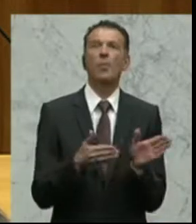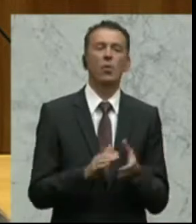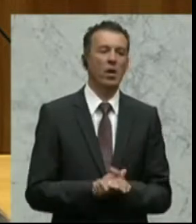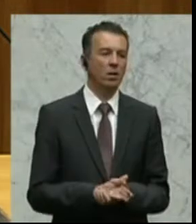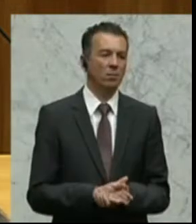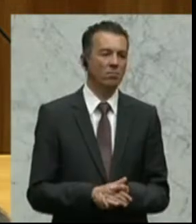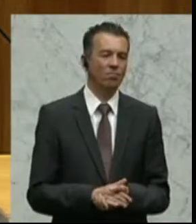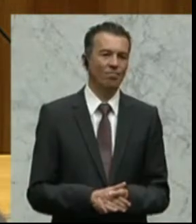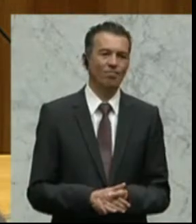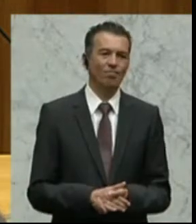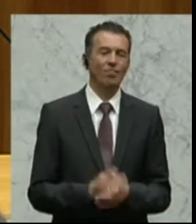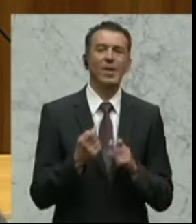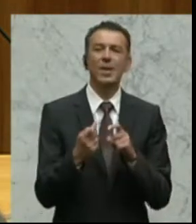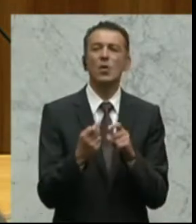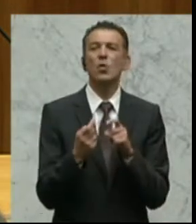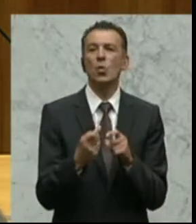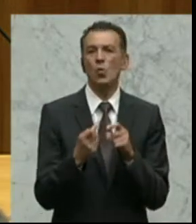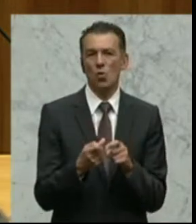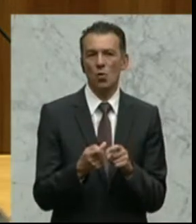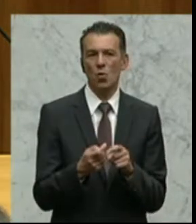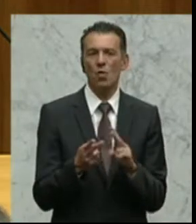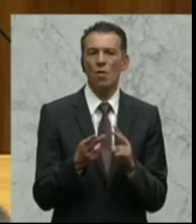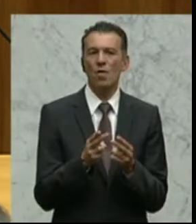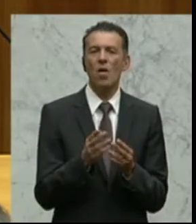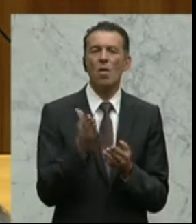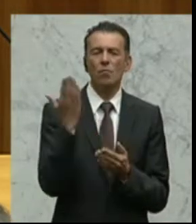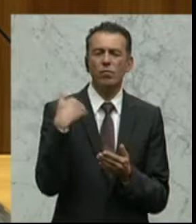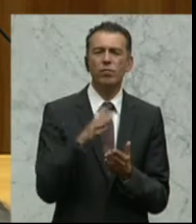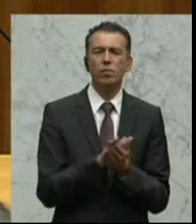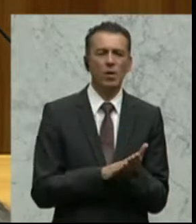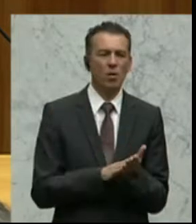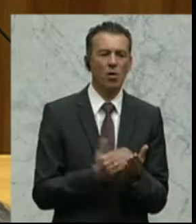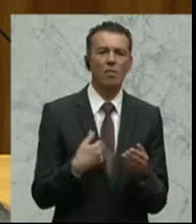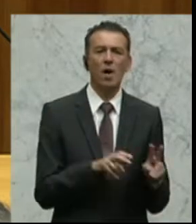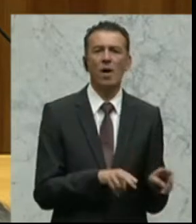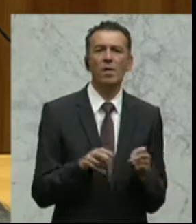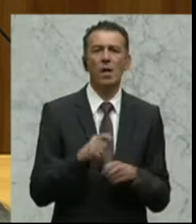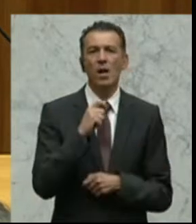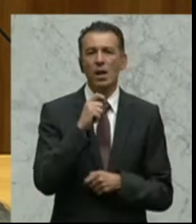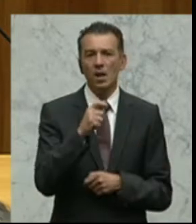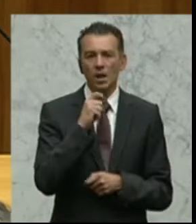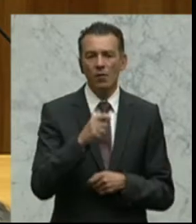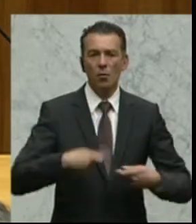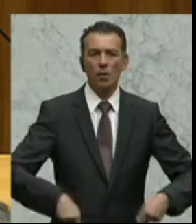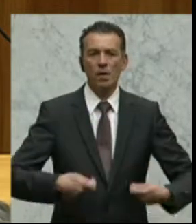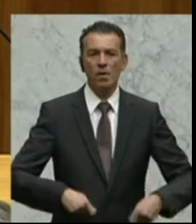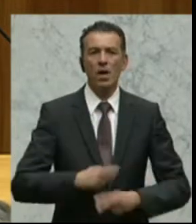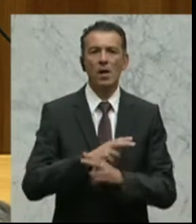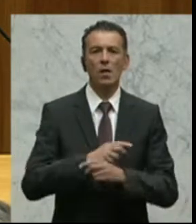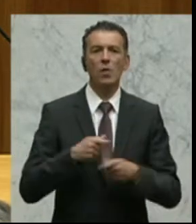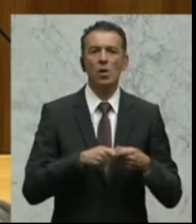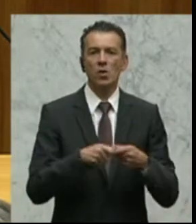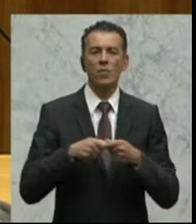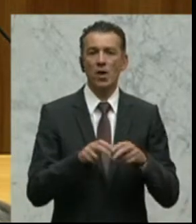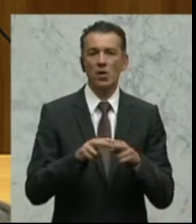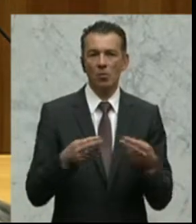die Diskussion, wie das Ganze begonnen hat, war ein Zitat oder ein Interview des Präsidenten des Österreichischen Gewerkschaftsbundes, der in einer